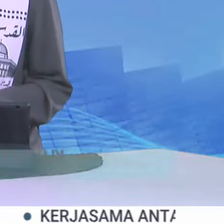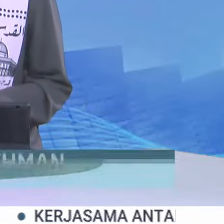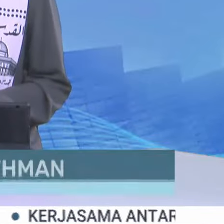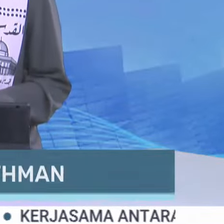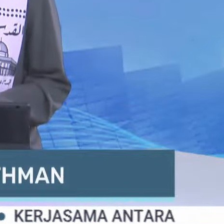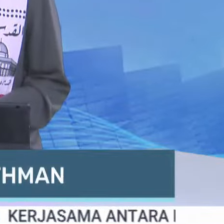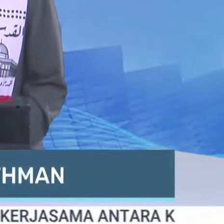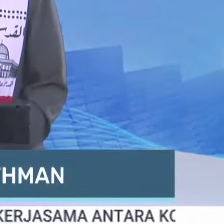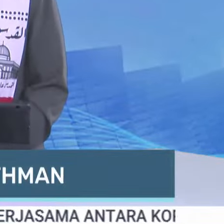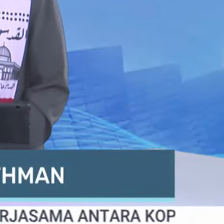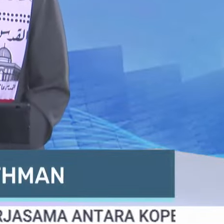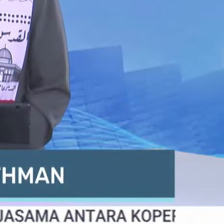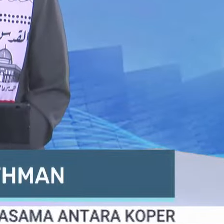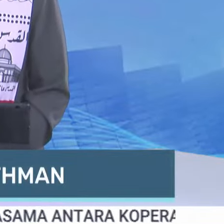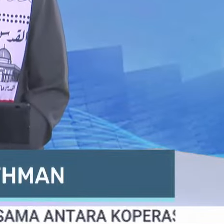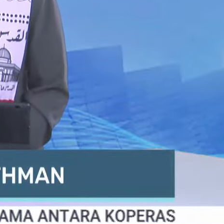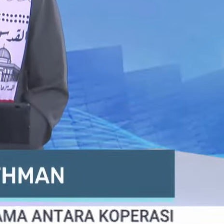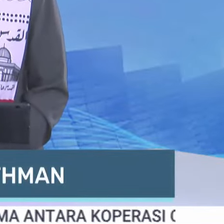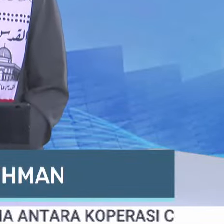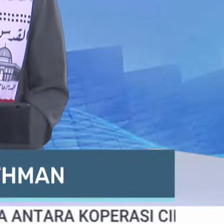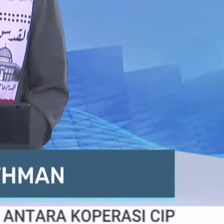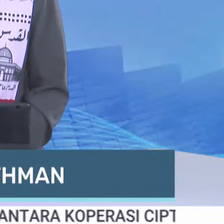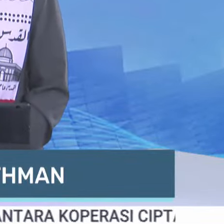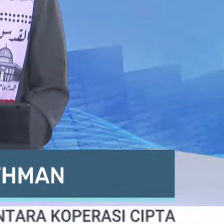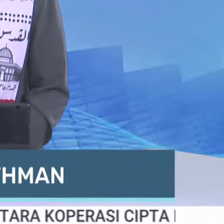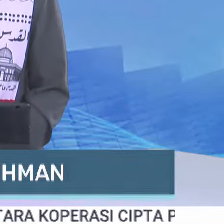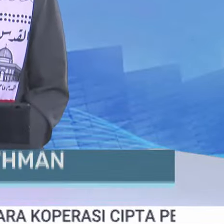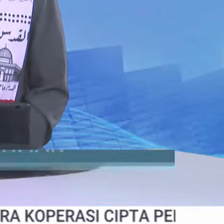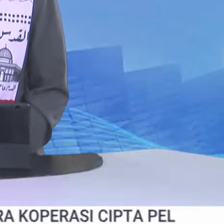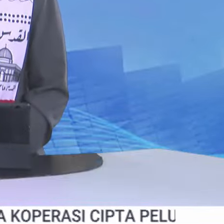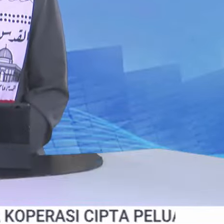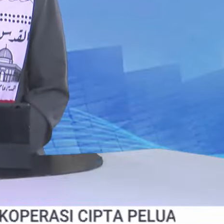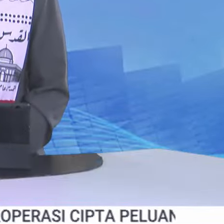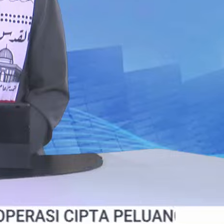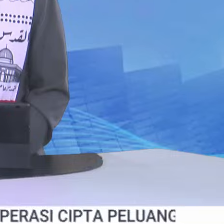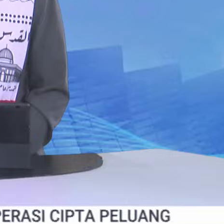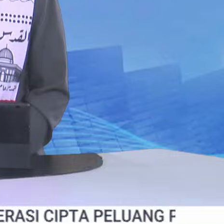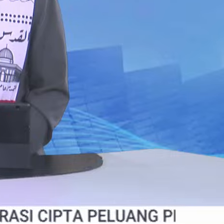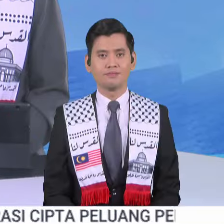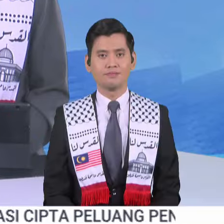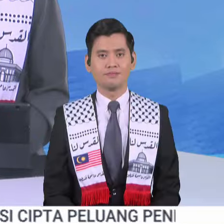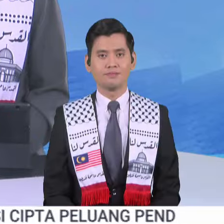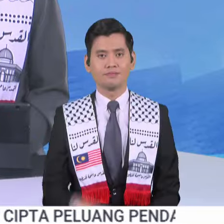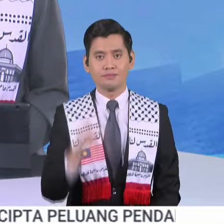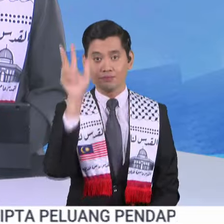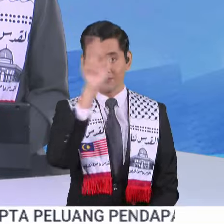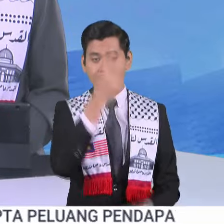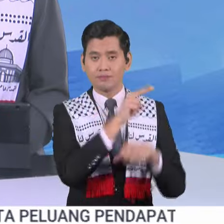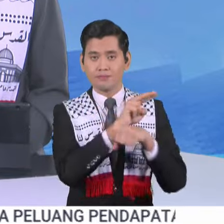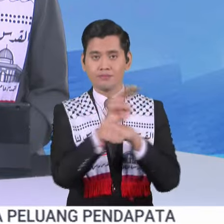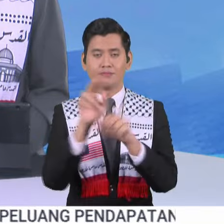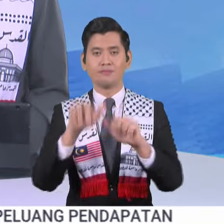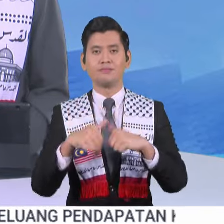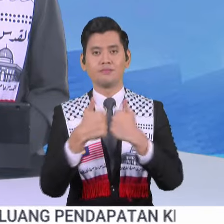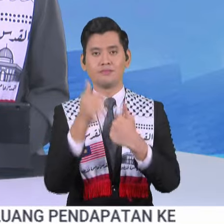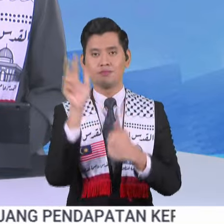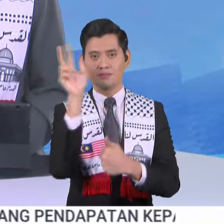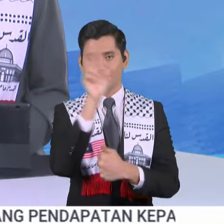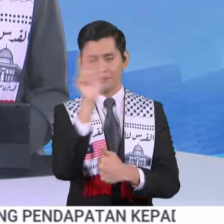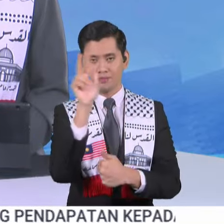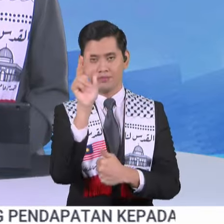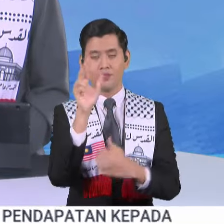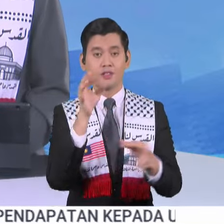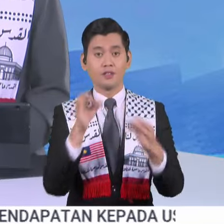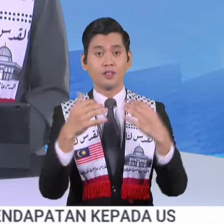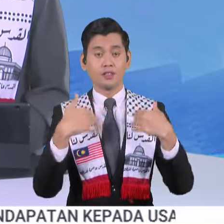Assalamualaikum dan salam Malaysia Madani. Kerajaan memantau agensi-agensi penguatkuasaan negara secara dekat bagi mengekang anggota dan pegawai terpalit isu